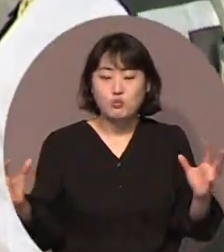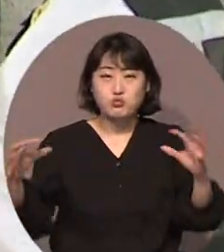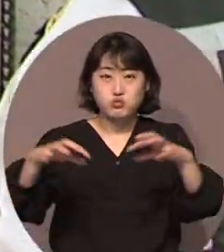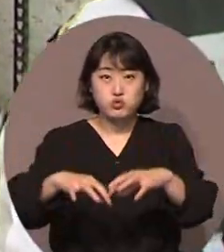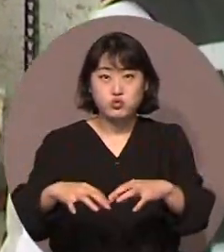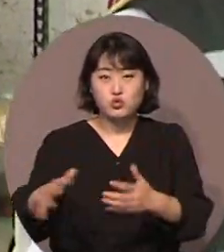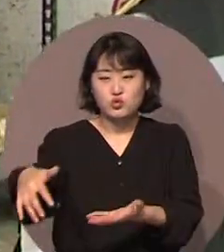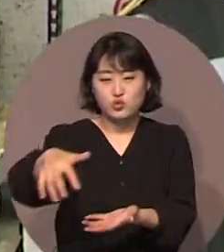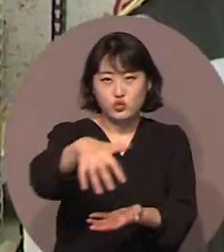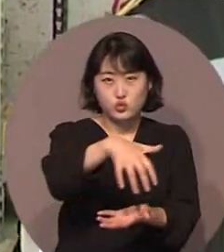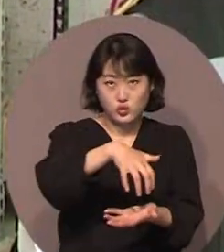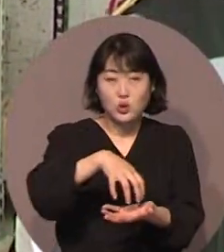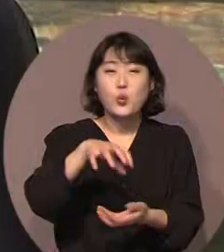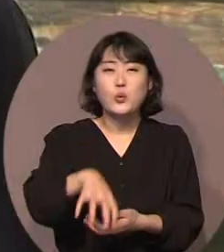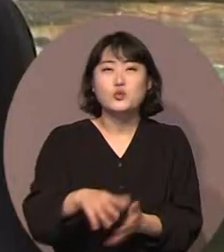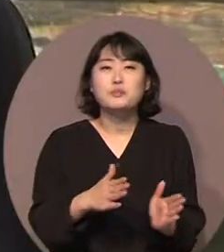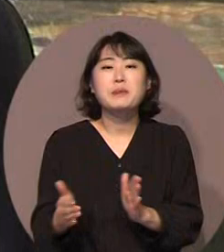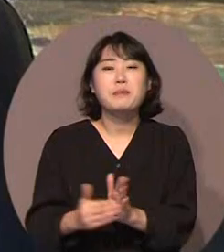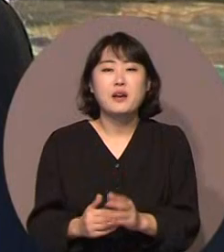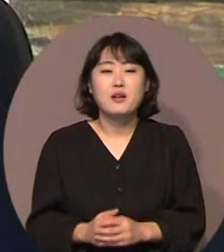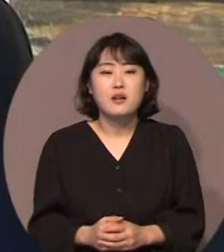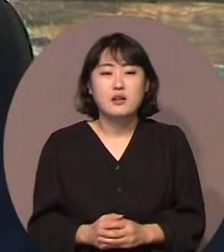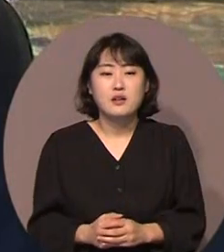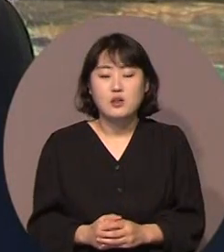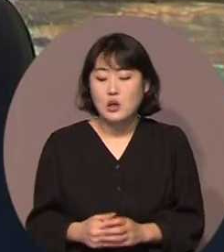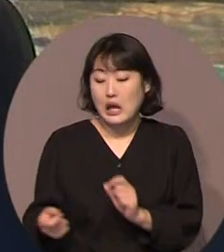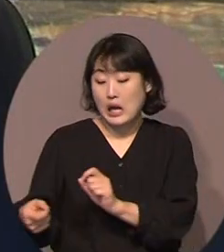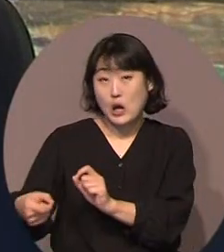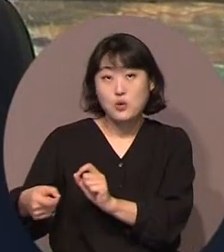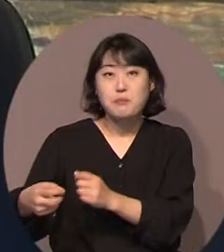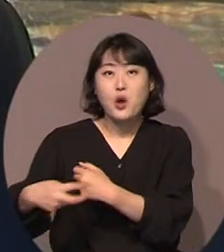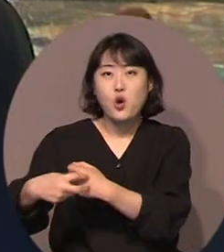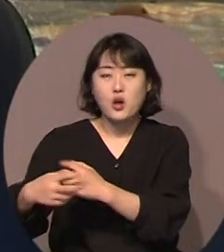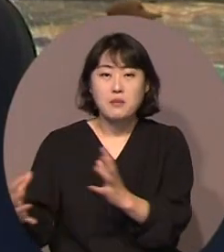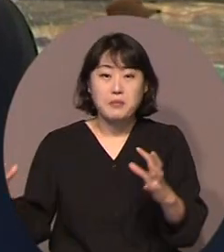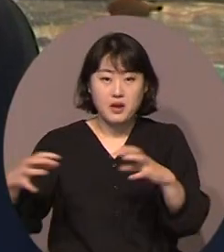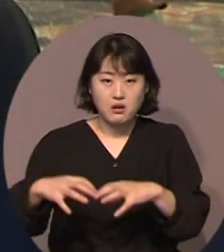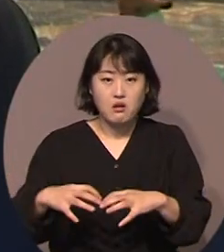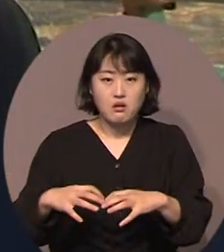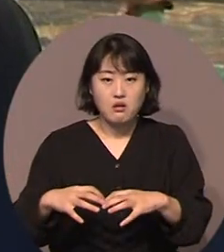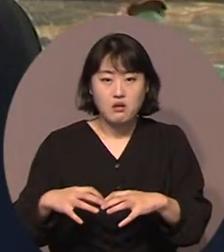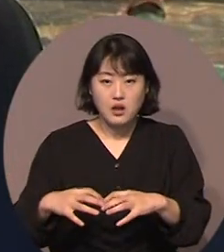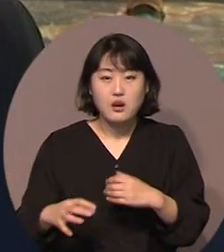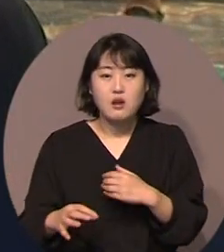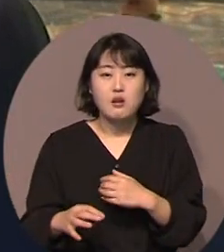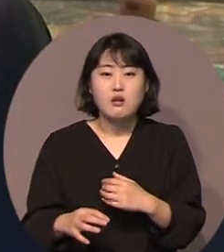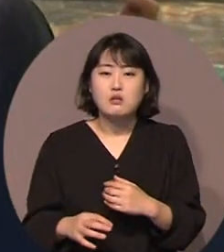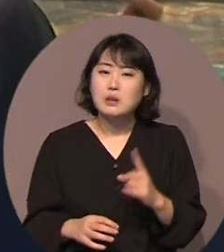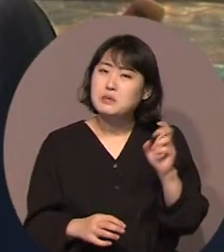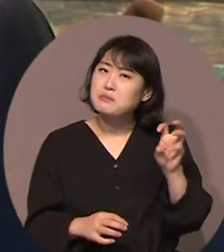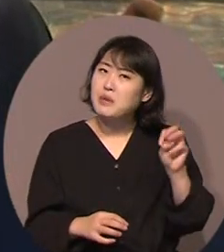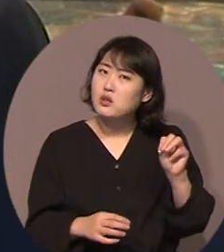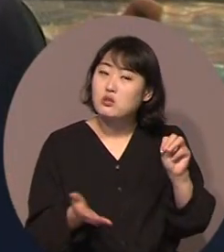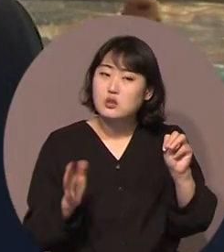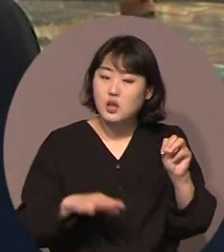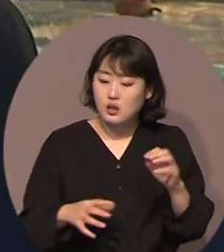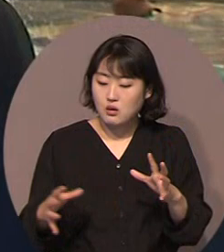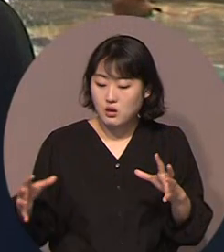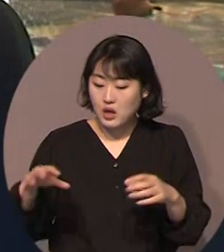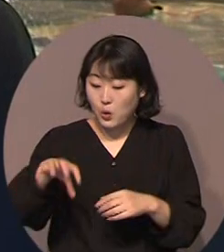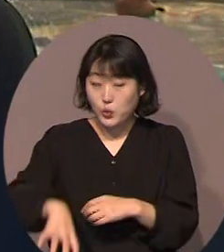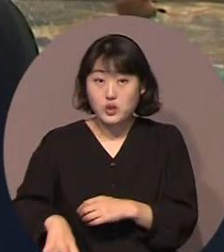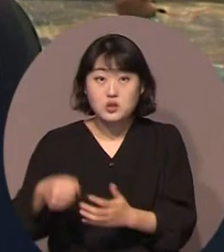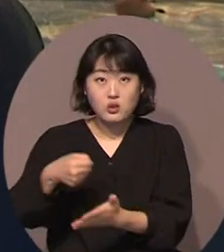마련했습니다 인근에 이제 여러 병원들이 한 번에 모여 살면 한 30만원 정도가 소요가 되는데 이번 거점 수거를